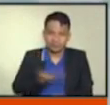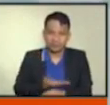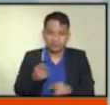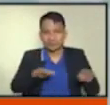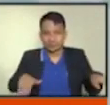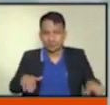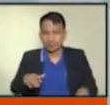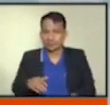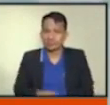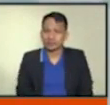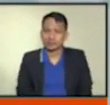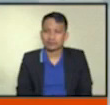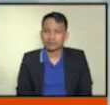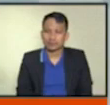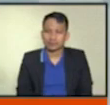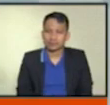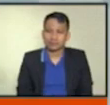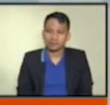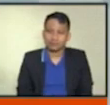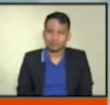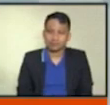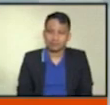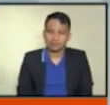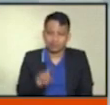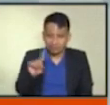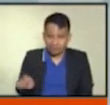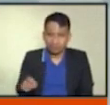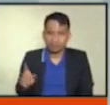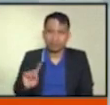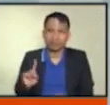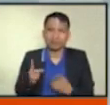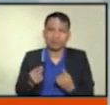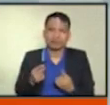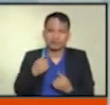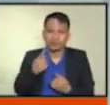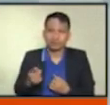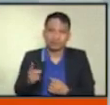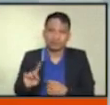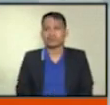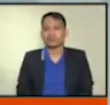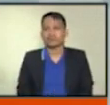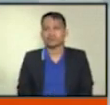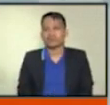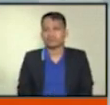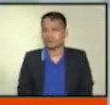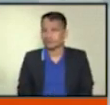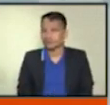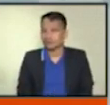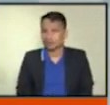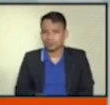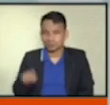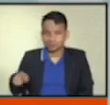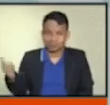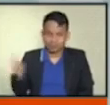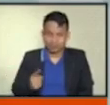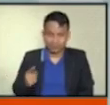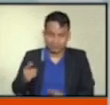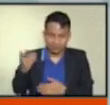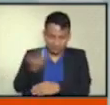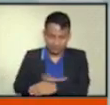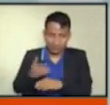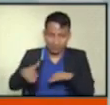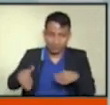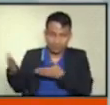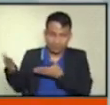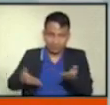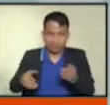para magtanong. Senior? Oo. Magtanong ka kung anong sabihin. Siyempre, yung anak natin. Oo. Kung talagang kwan, ipunta mo dito yung mga